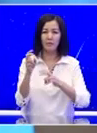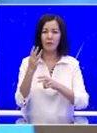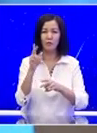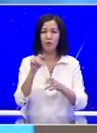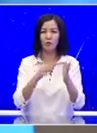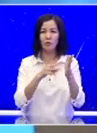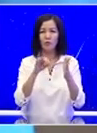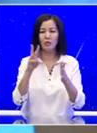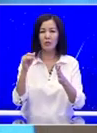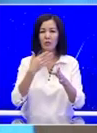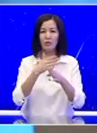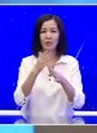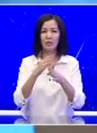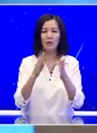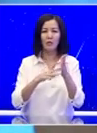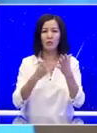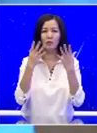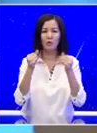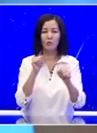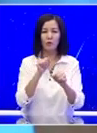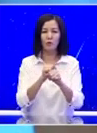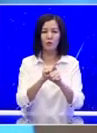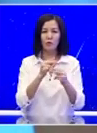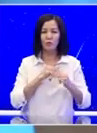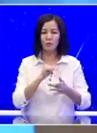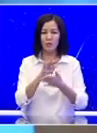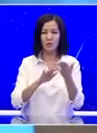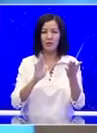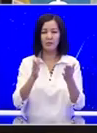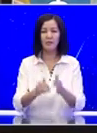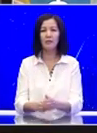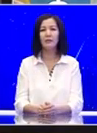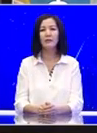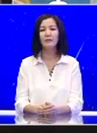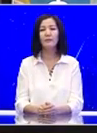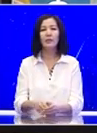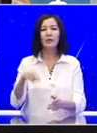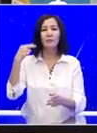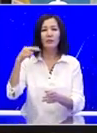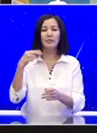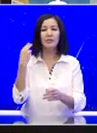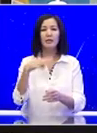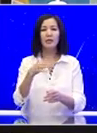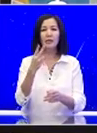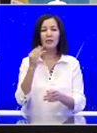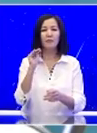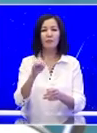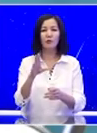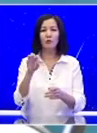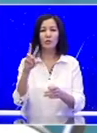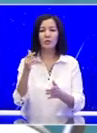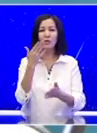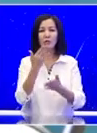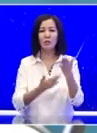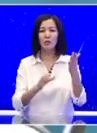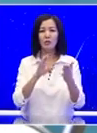триллион тенге несиесін 90 күнге шегердік. Жұмыстар әлі жалғасады. Президент 42500 тенгенің де жайын